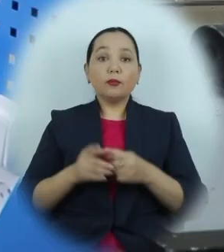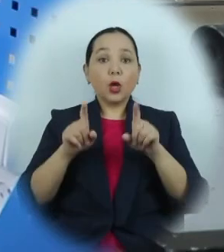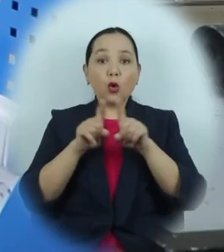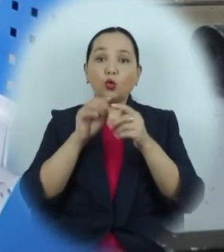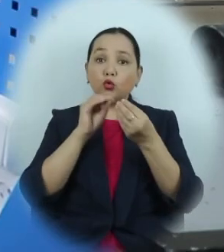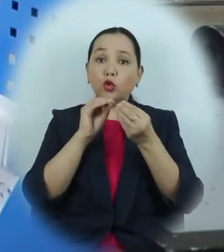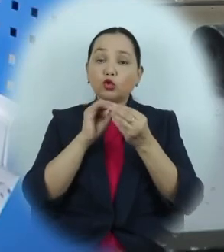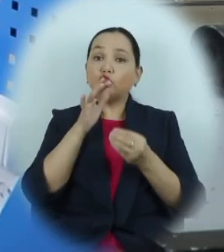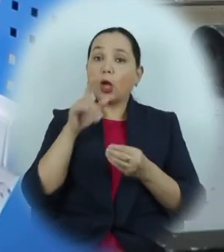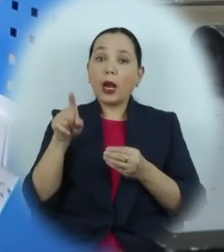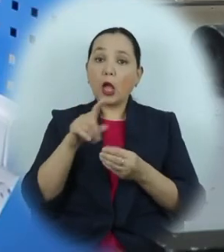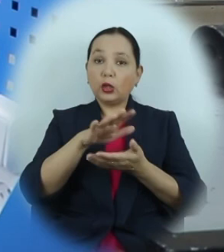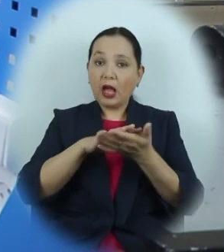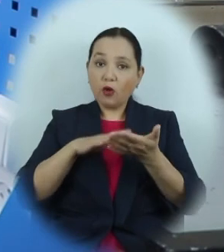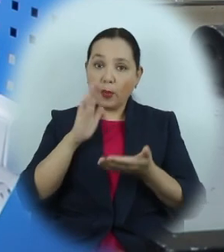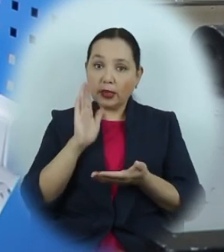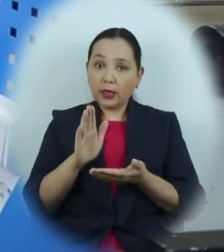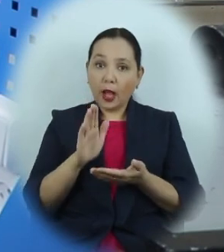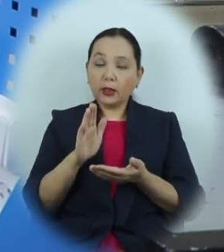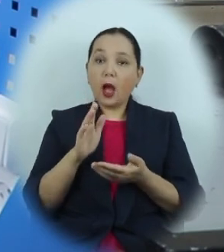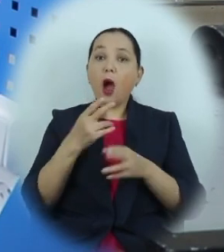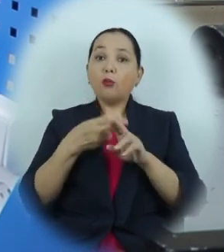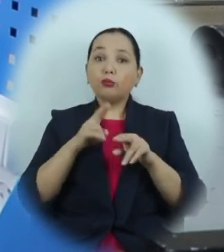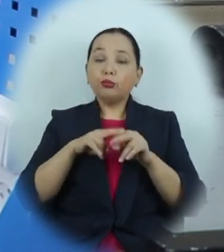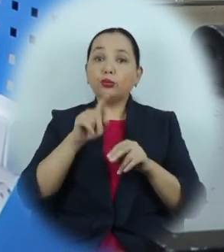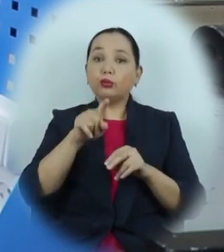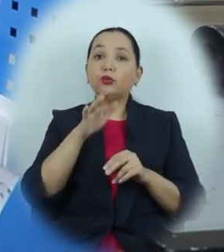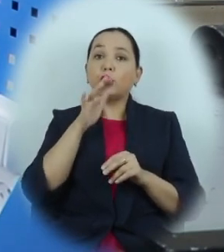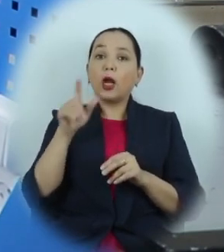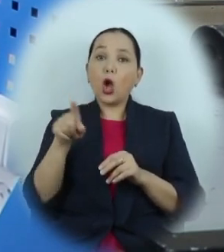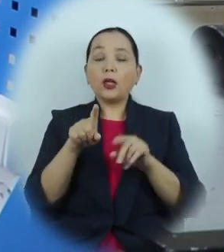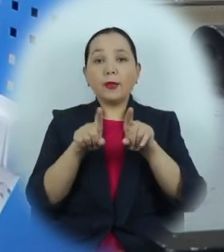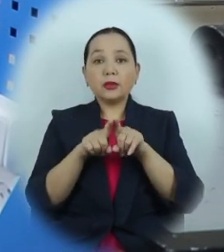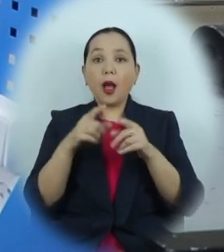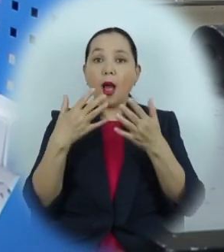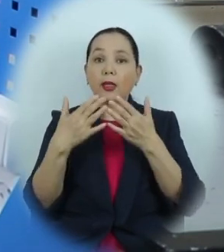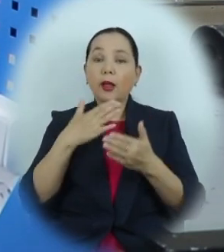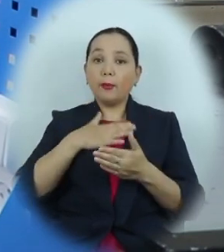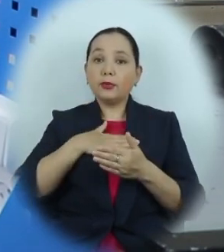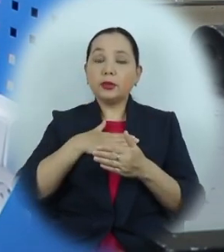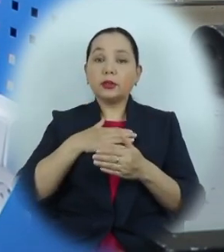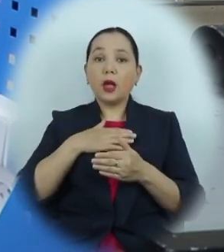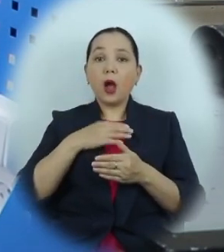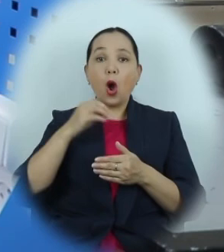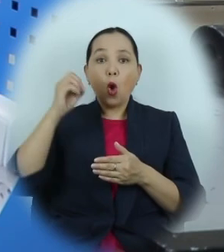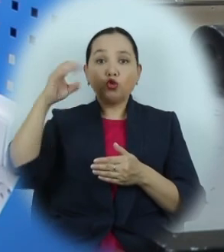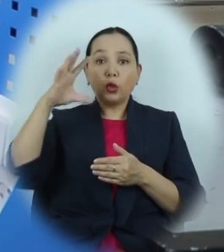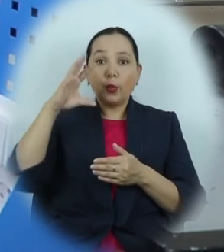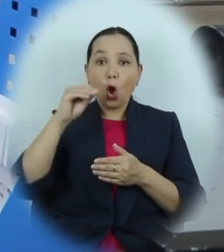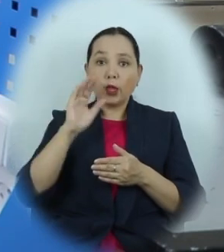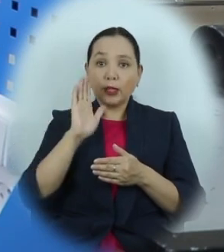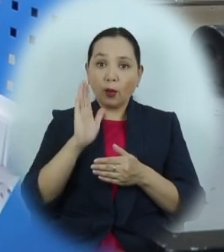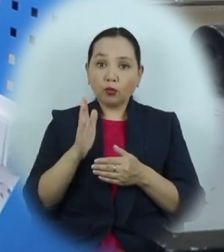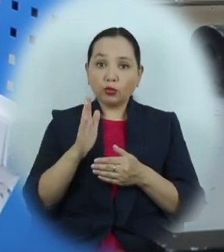Xuddi shu jarayonda davom etiladi bu jarayonimiz ham. Buni agar biz o'chirib yo'qotadigan bo'lsak, mana